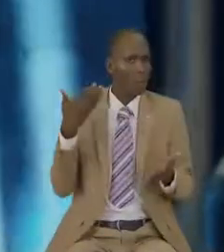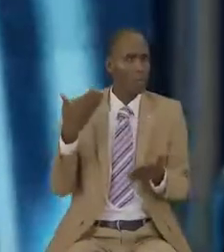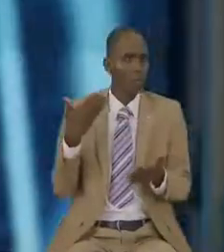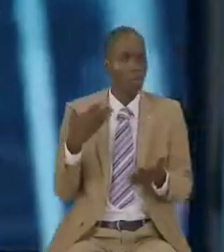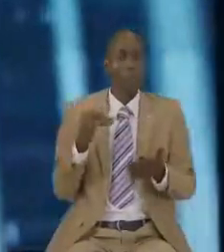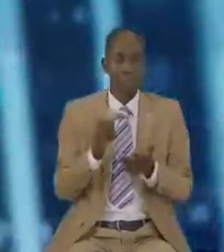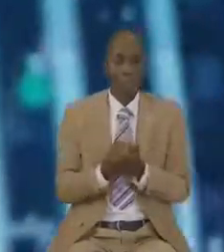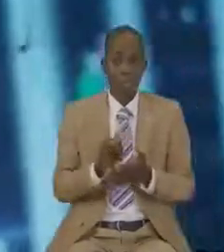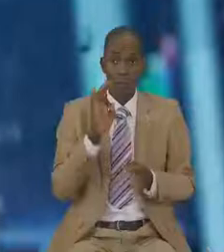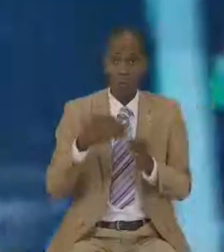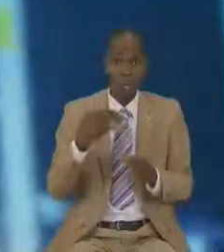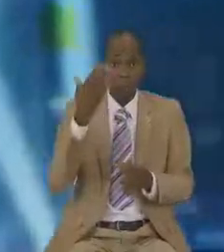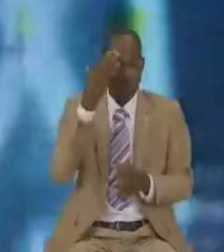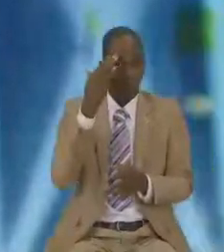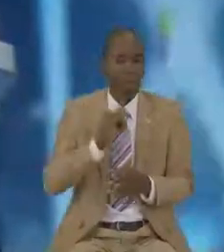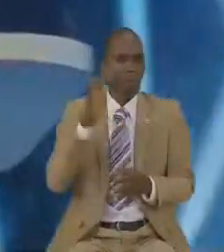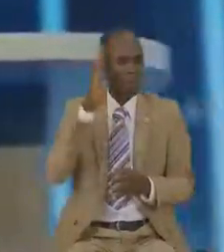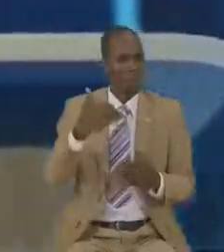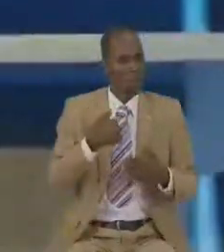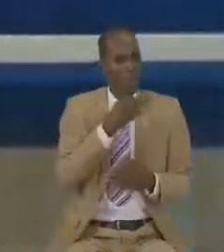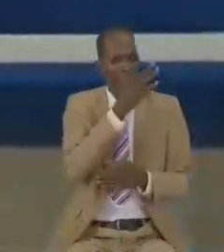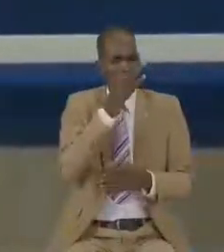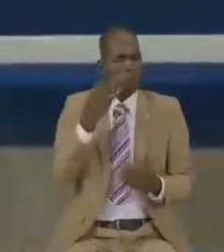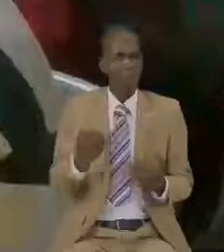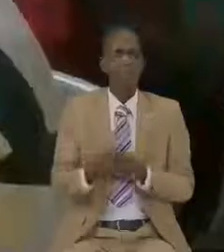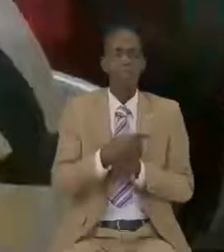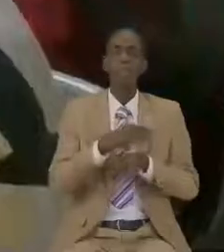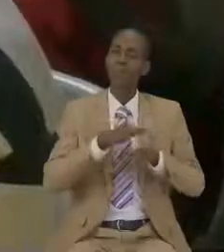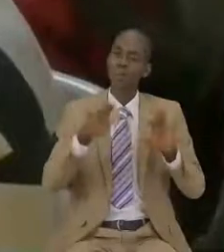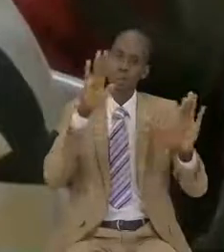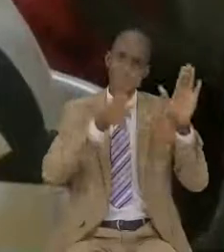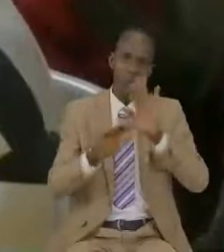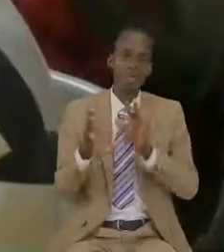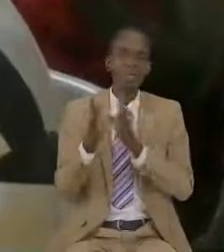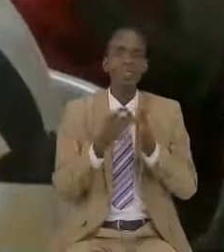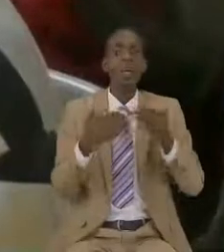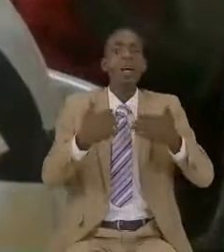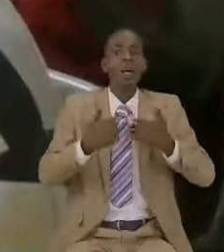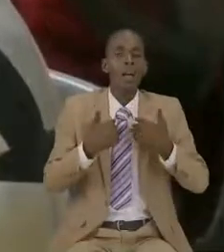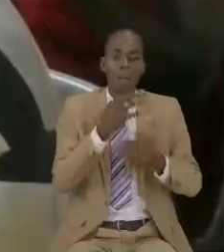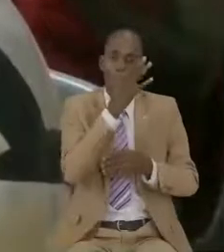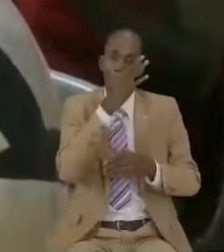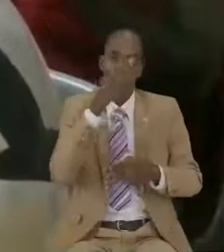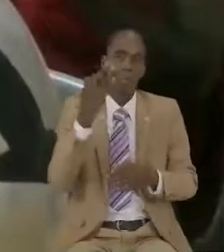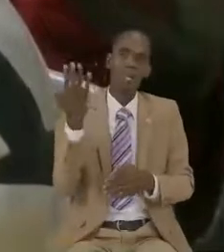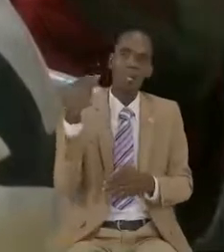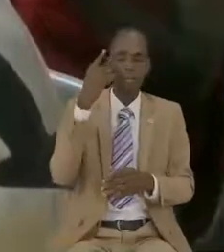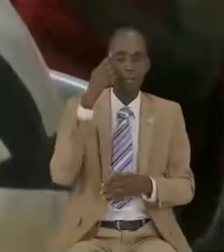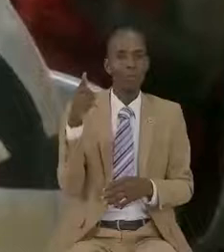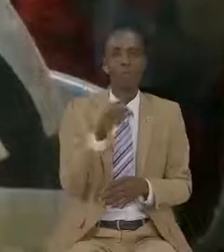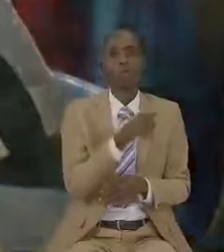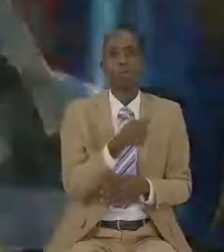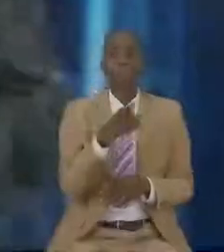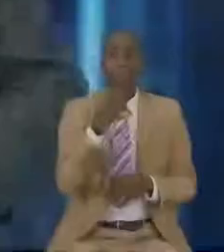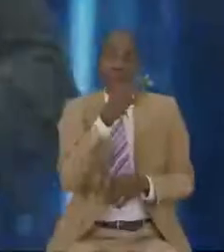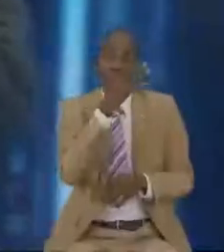aujourd'hui. Non, bon, Jésus a tout fait pour toi. Jésus a déjà jeûné pour toi. Même le jeûne que tu